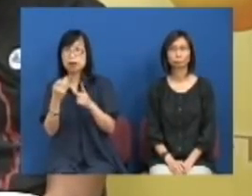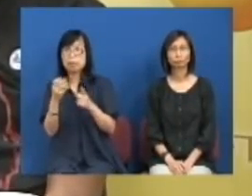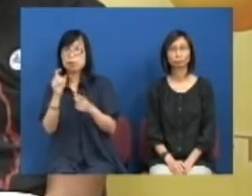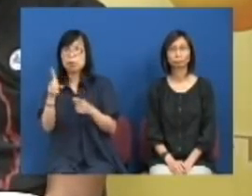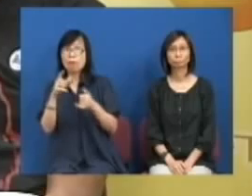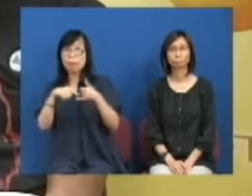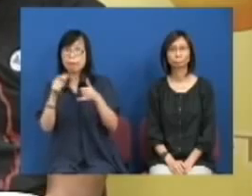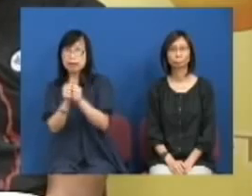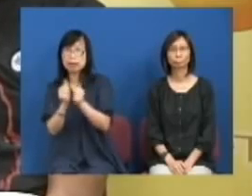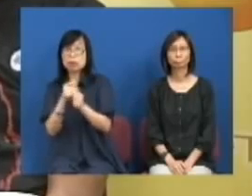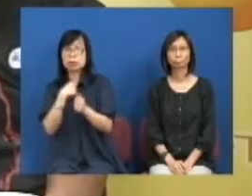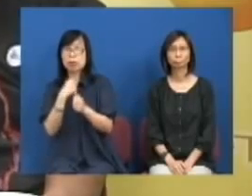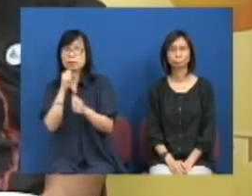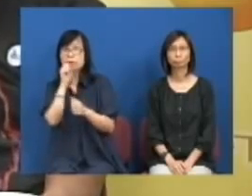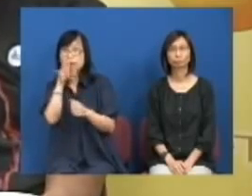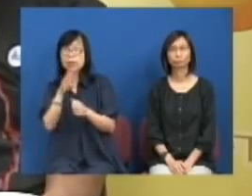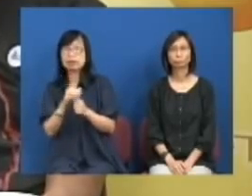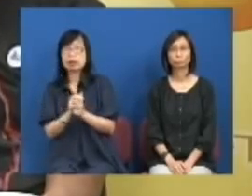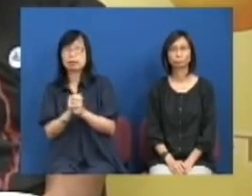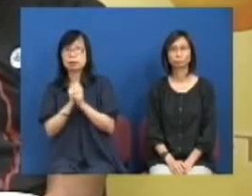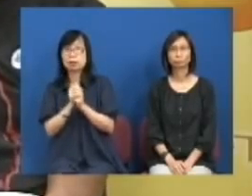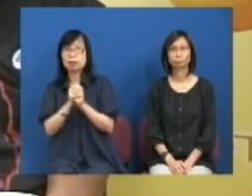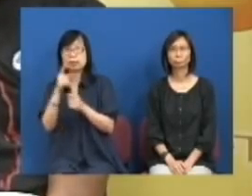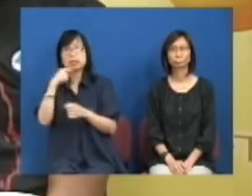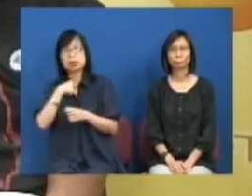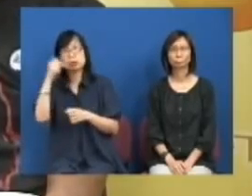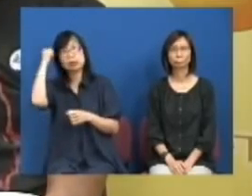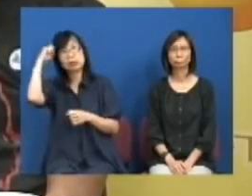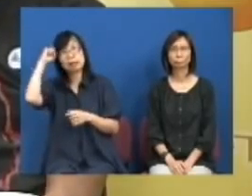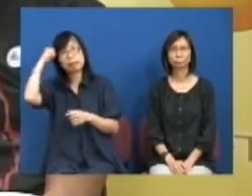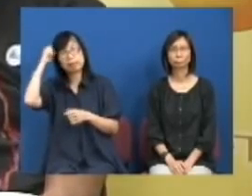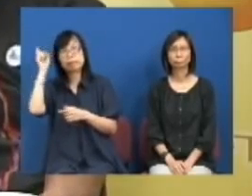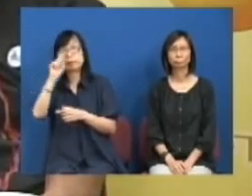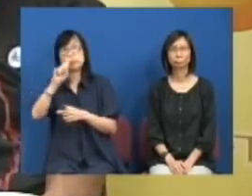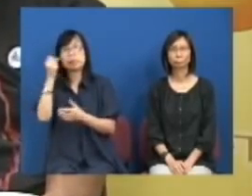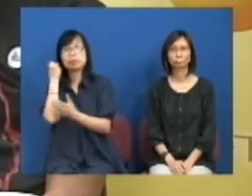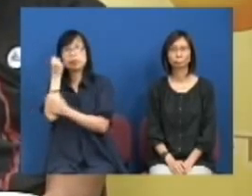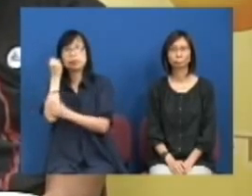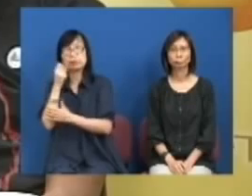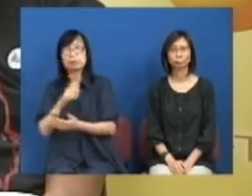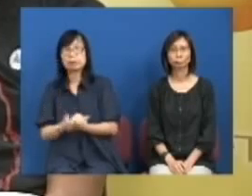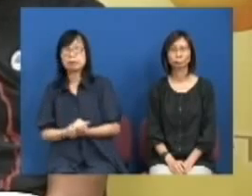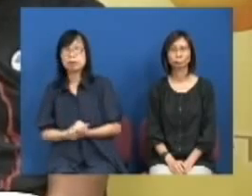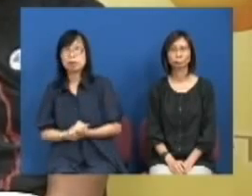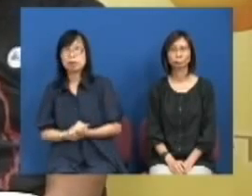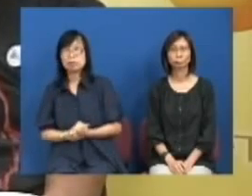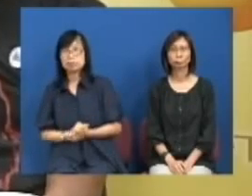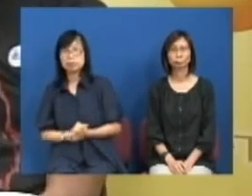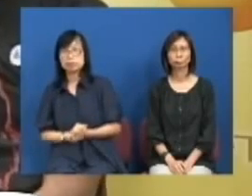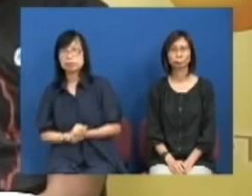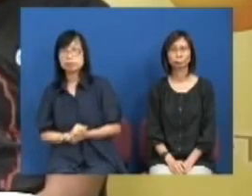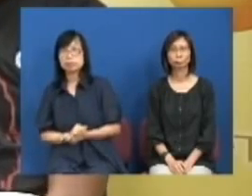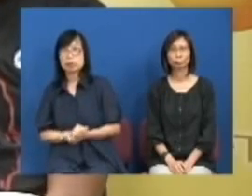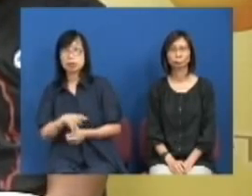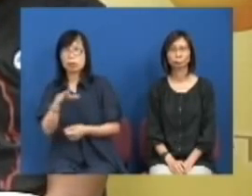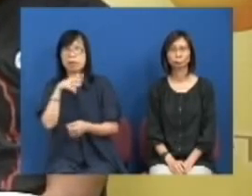己點樣諗？我真係忠告一下你，即係你真係要諗下點樣抗爭咯，係咪啊？咁如果唔係嘅時候，你老實講，人哋咪